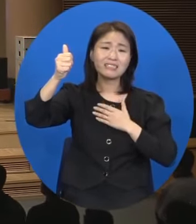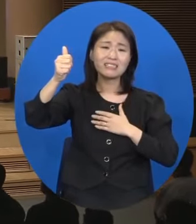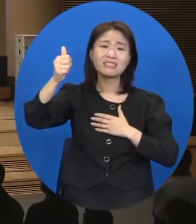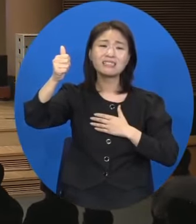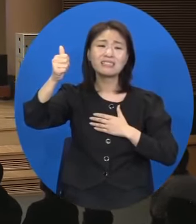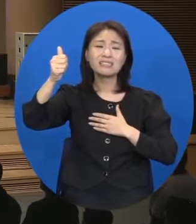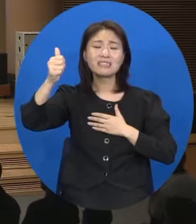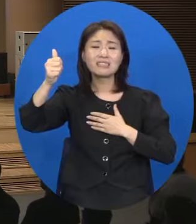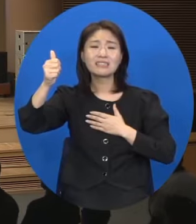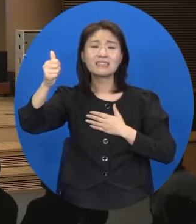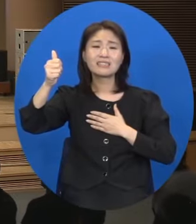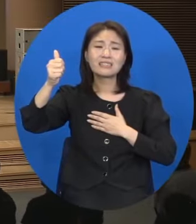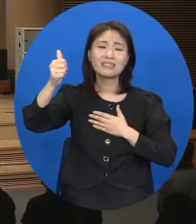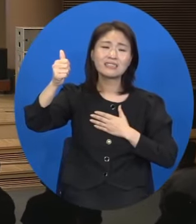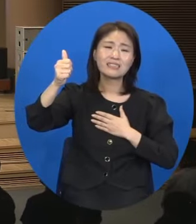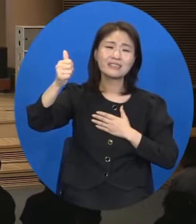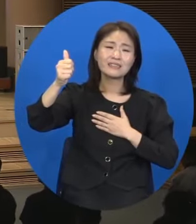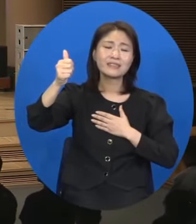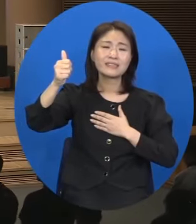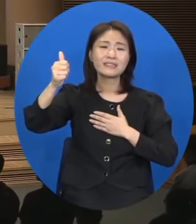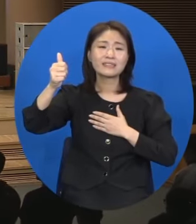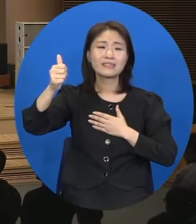나시나니